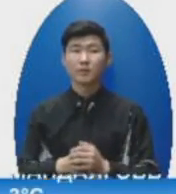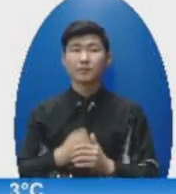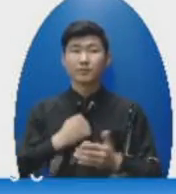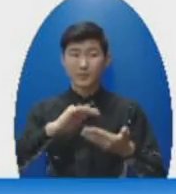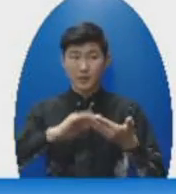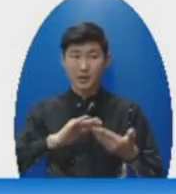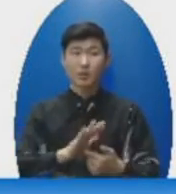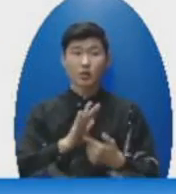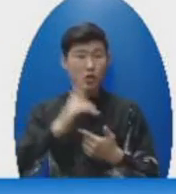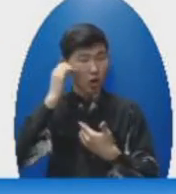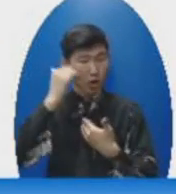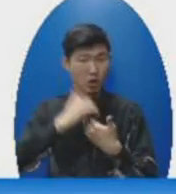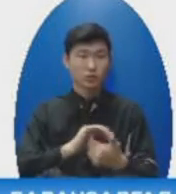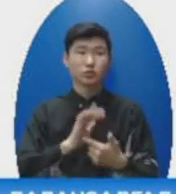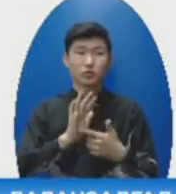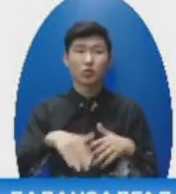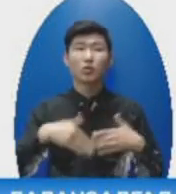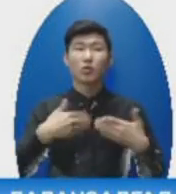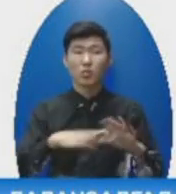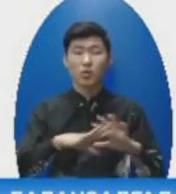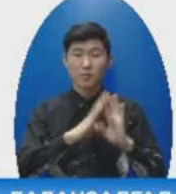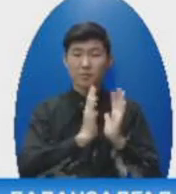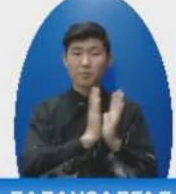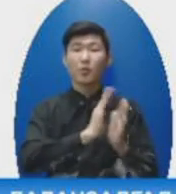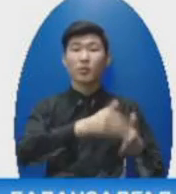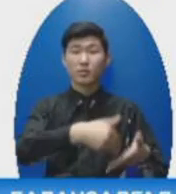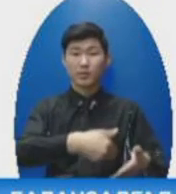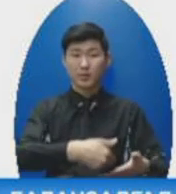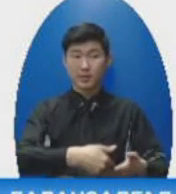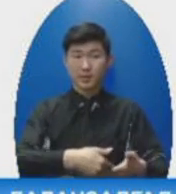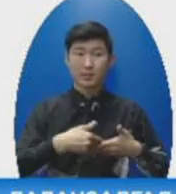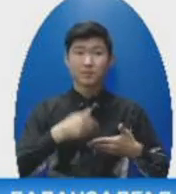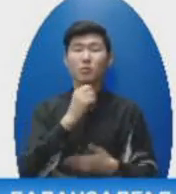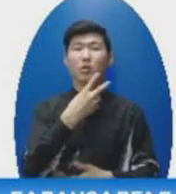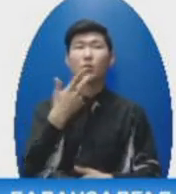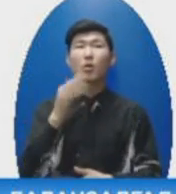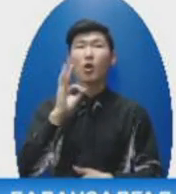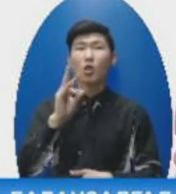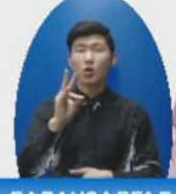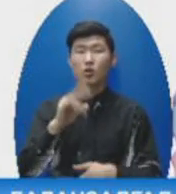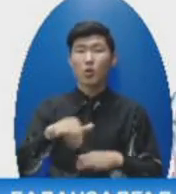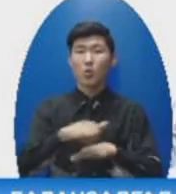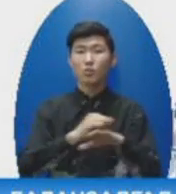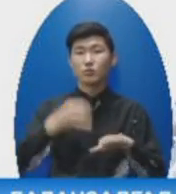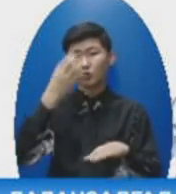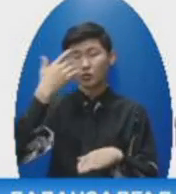танилцуулаад ойлгуулад ингээд нөхөд манд дэмжиэд энэ 2023 оны улсын төсөвт